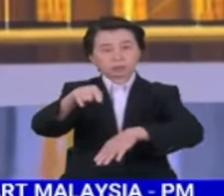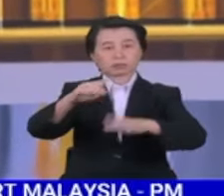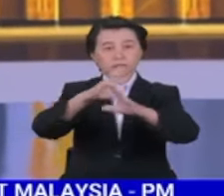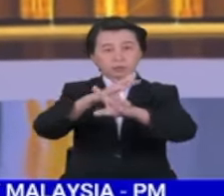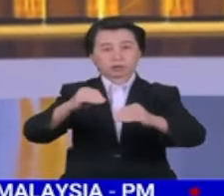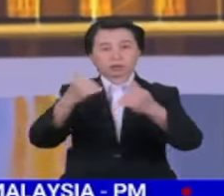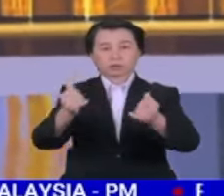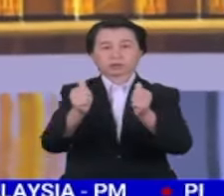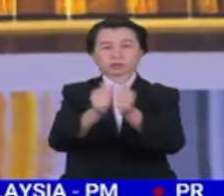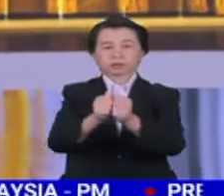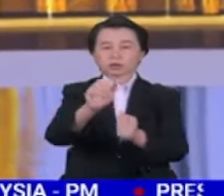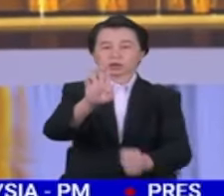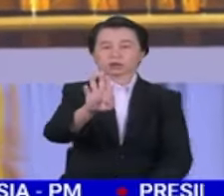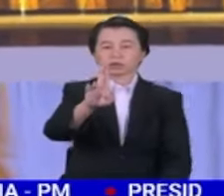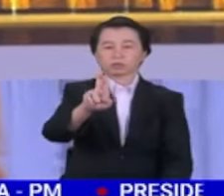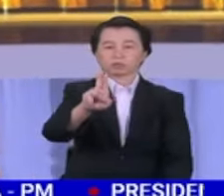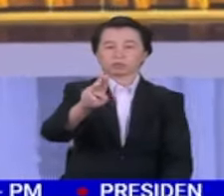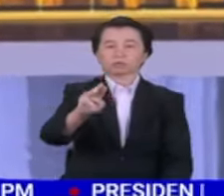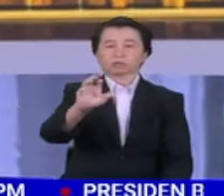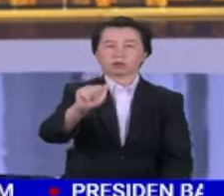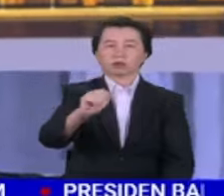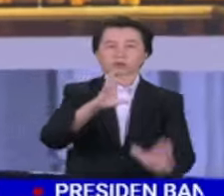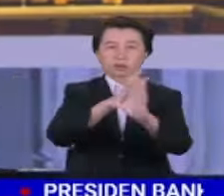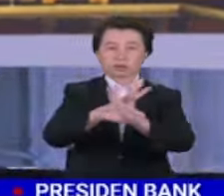kita langsung bersama bumawi